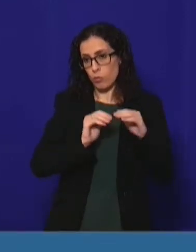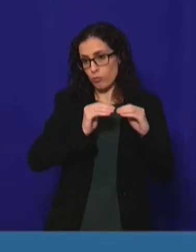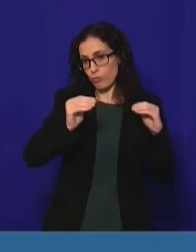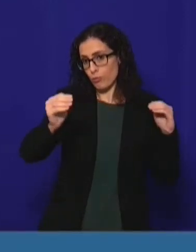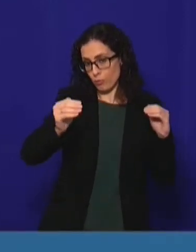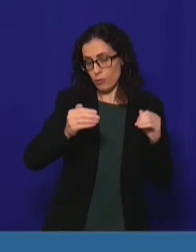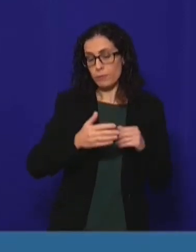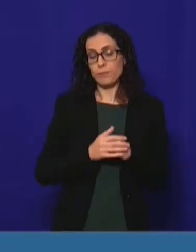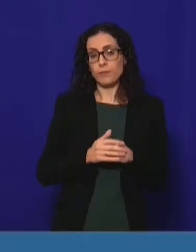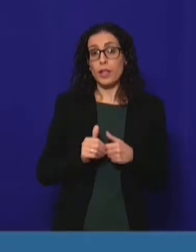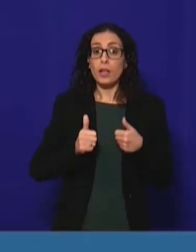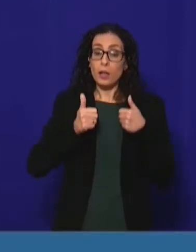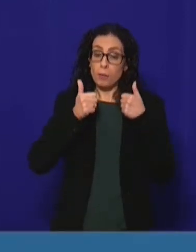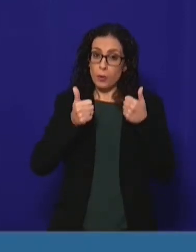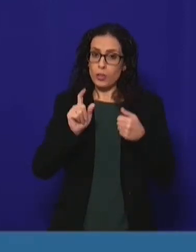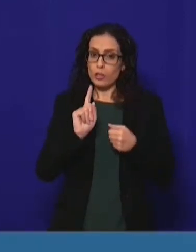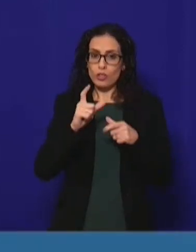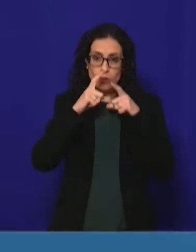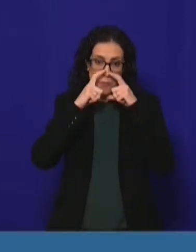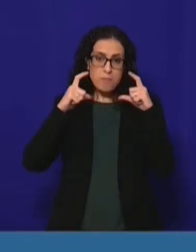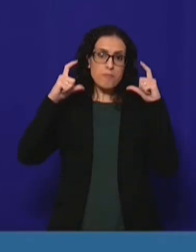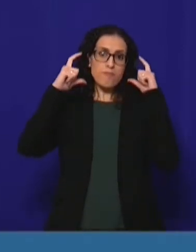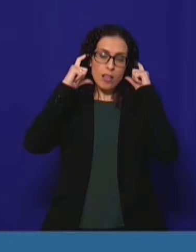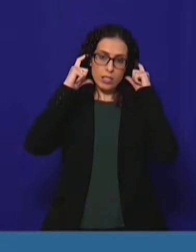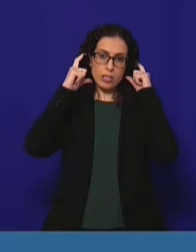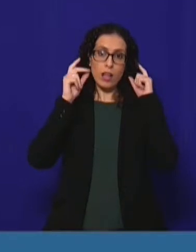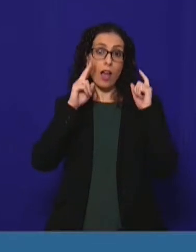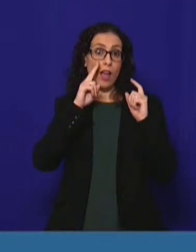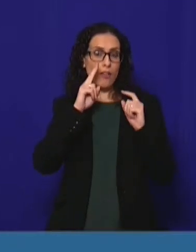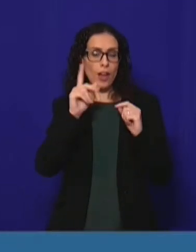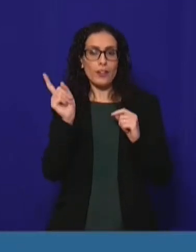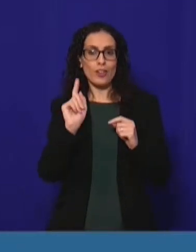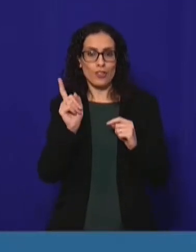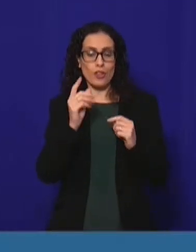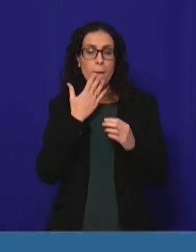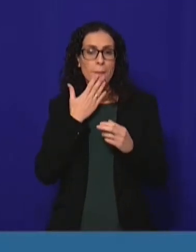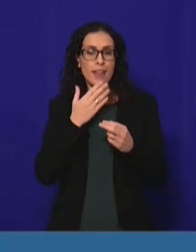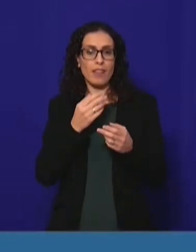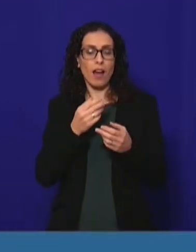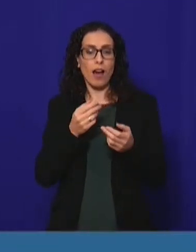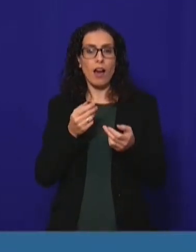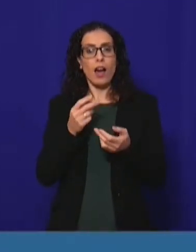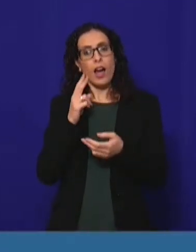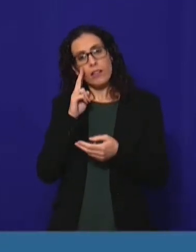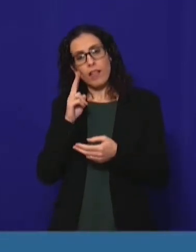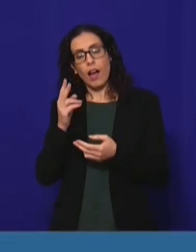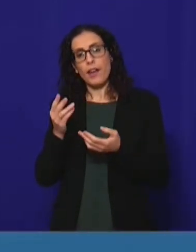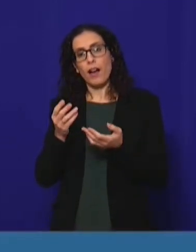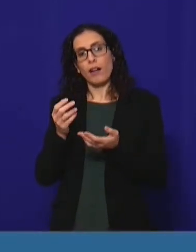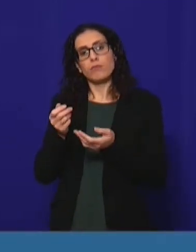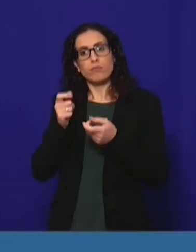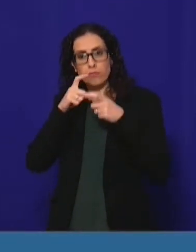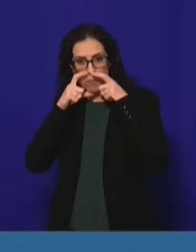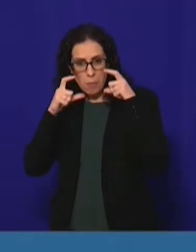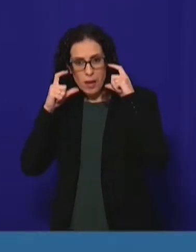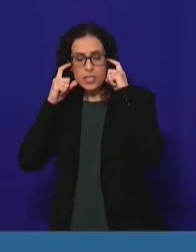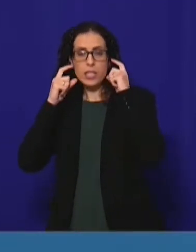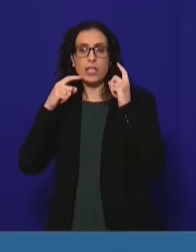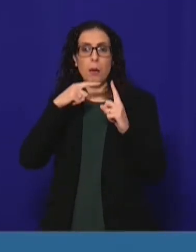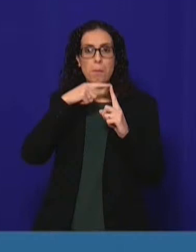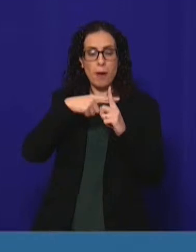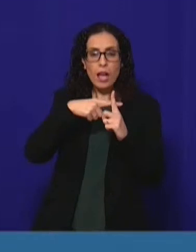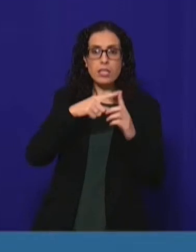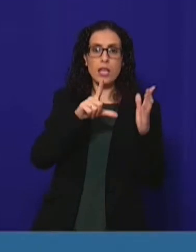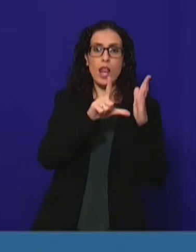li permezz tagħhom ħafna pajjiżi raw li meta inti tikkombina l-użu tal-maskri flimkien ma' mezzi